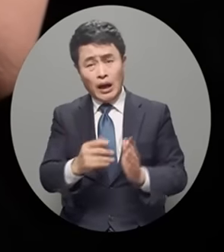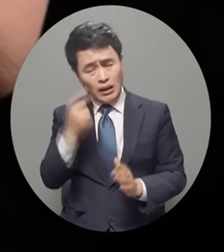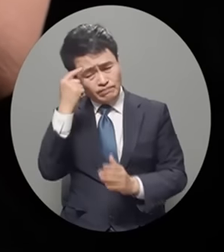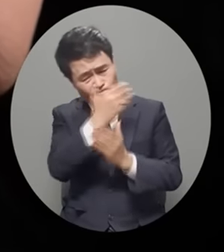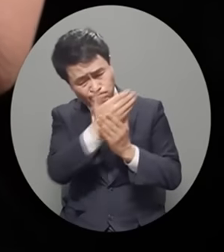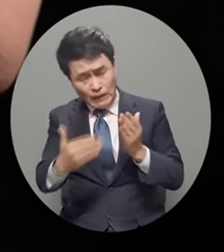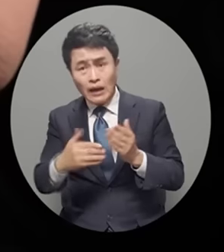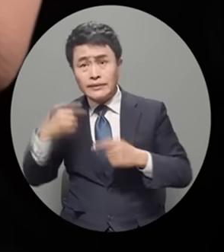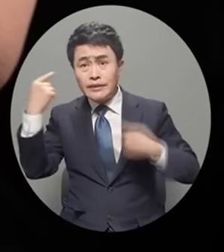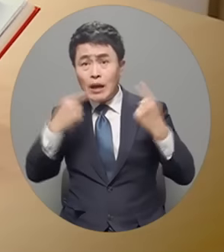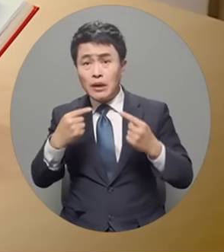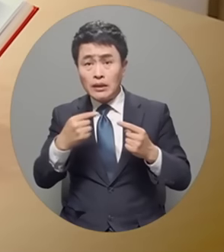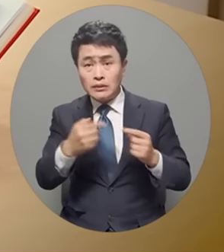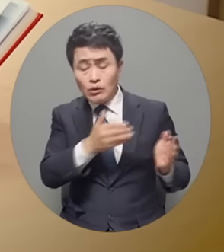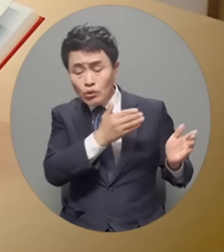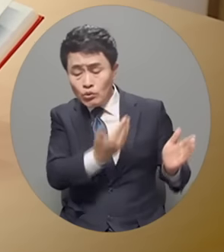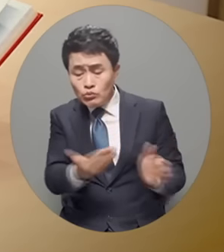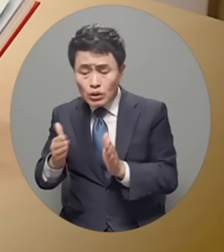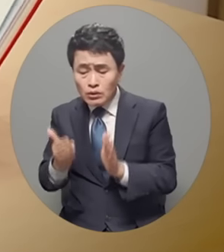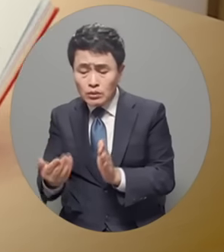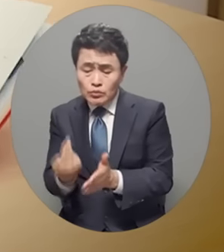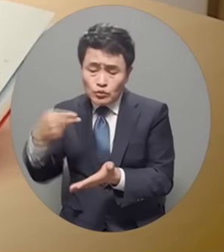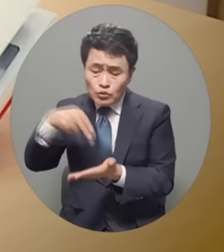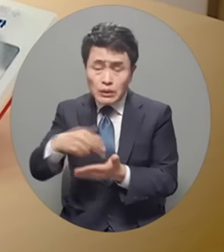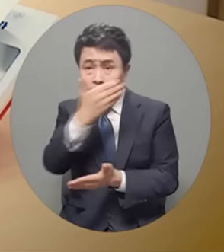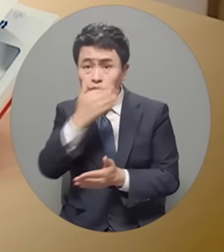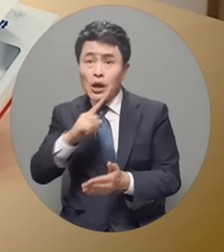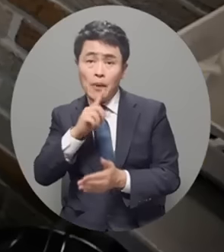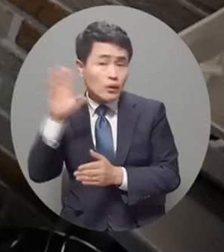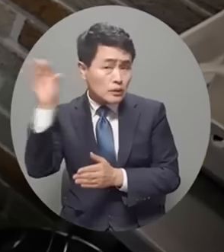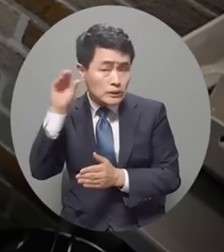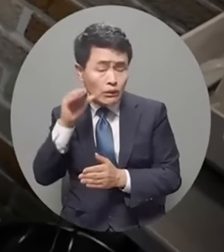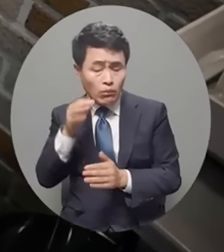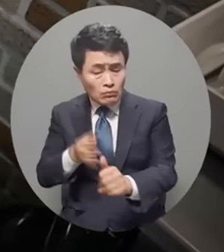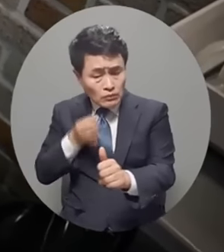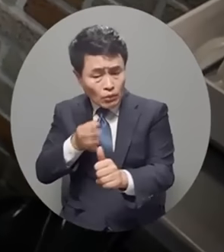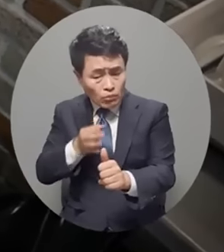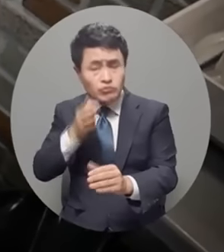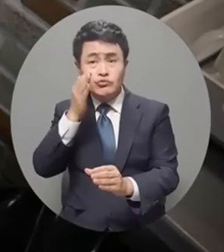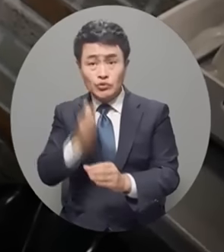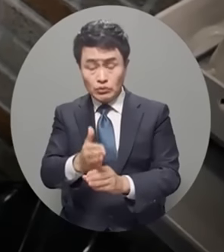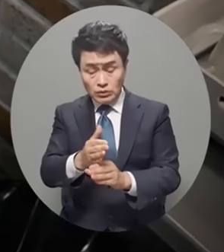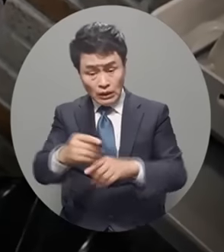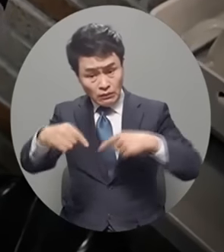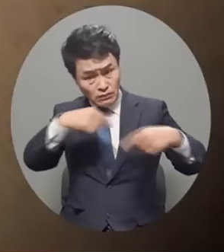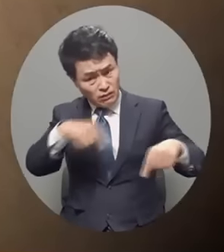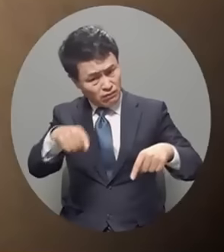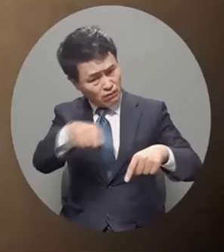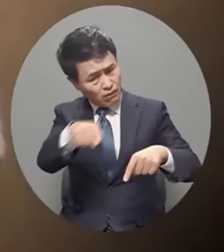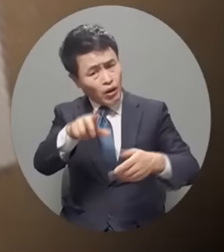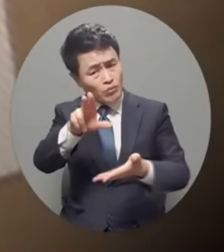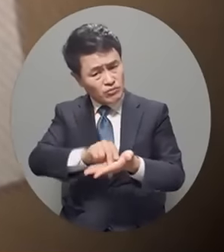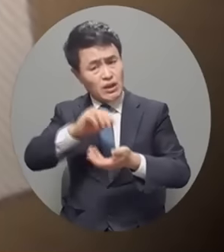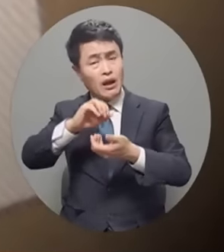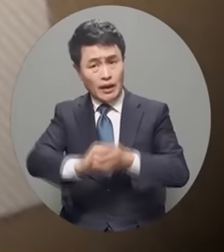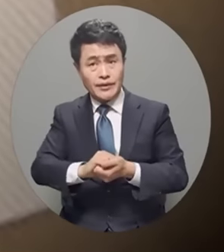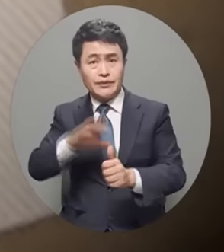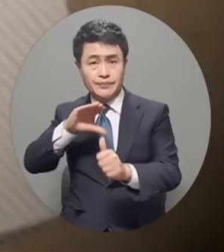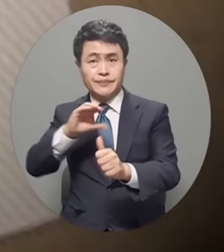상처받은 자립준비청년들의 목소리를 직접 듣고 현금성 지원에 머물고 있는 지원 정책의 한계점도